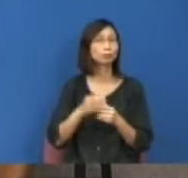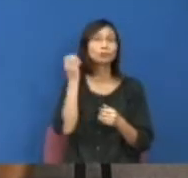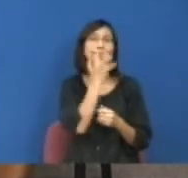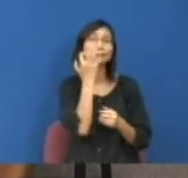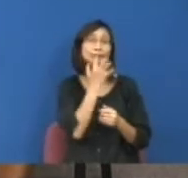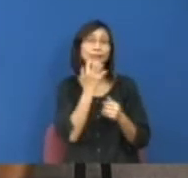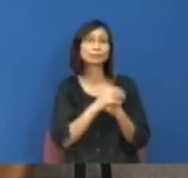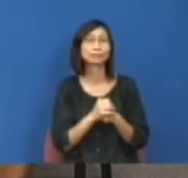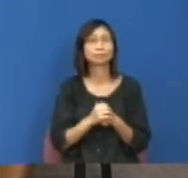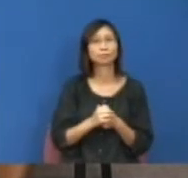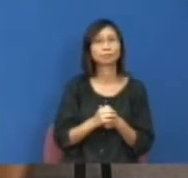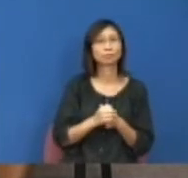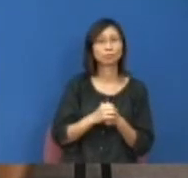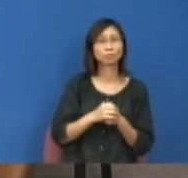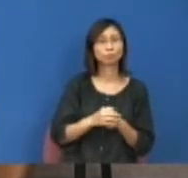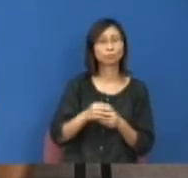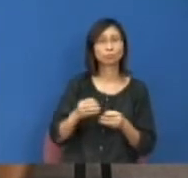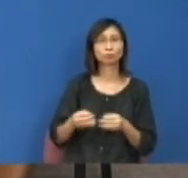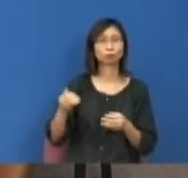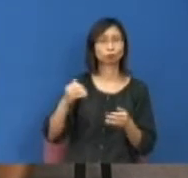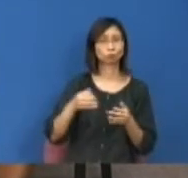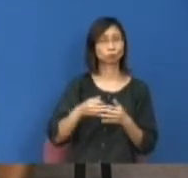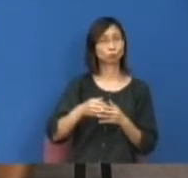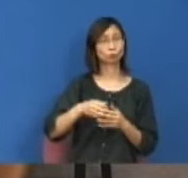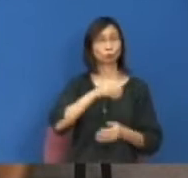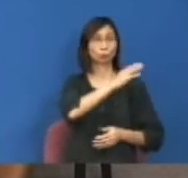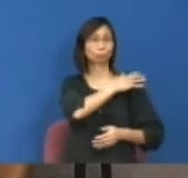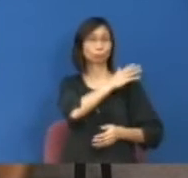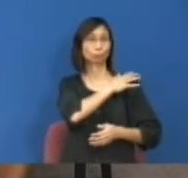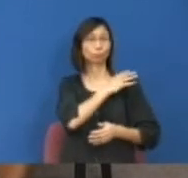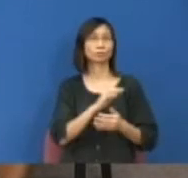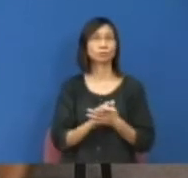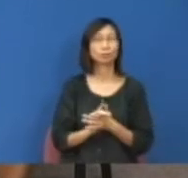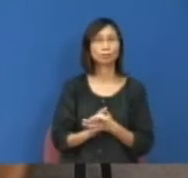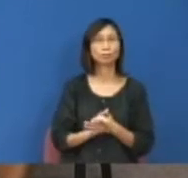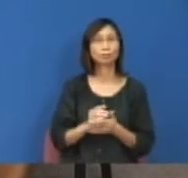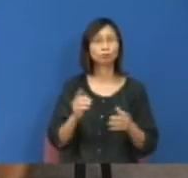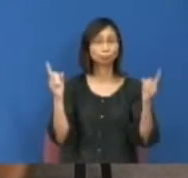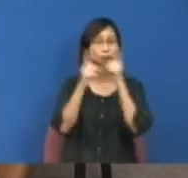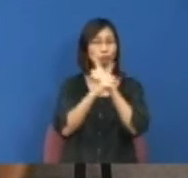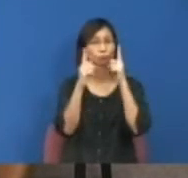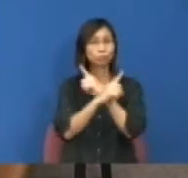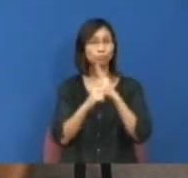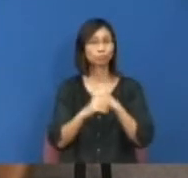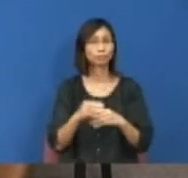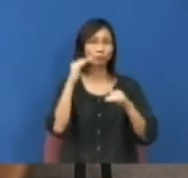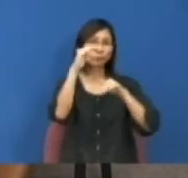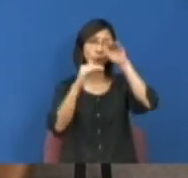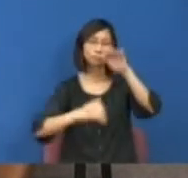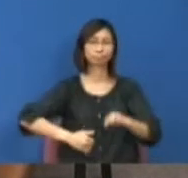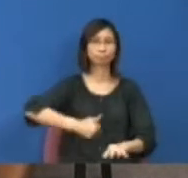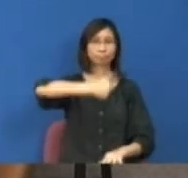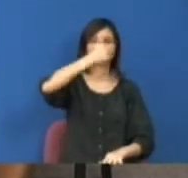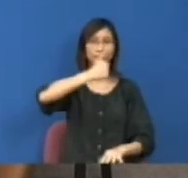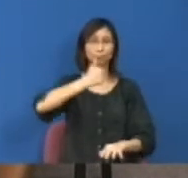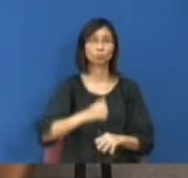三世咧係上台復辟帝制，然後代表 在個階級鬥爭裏面勝利了的金